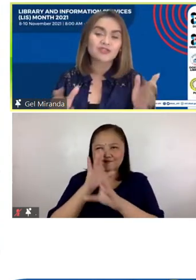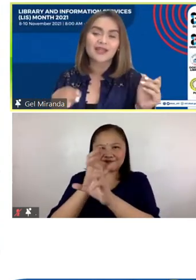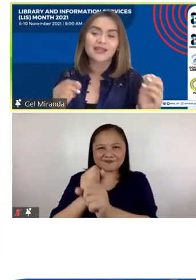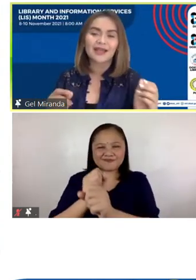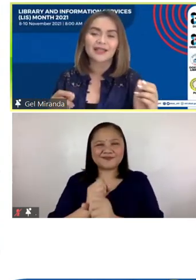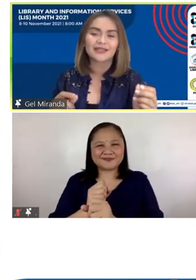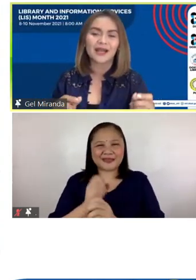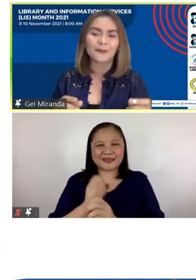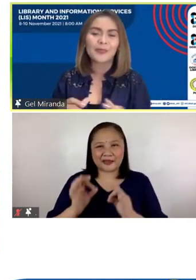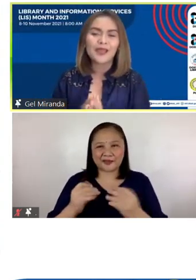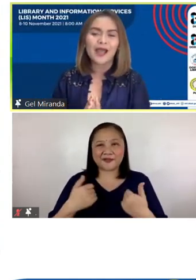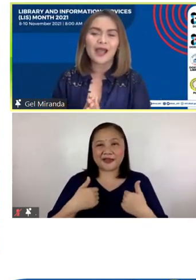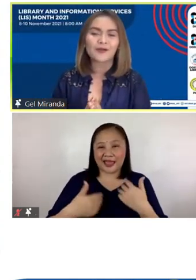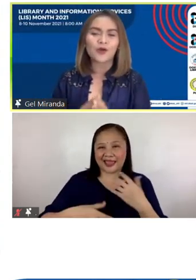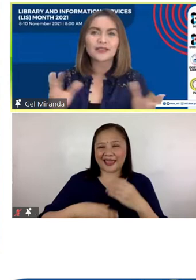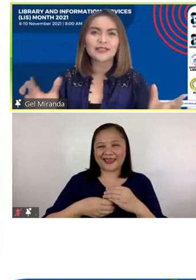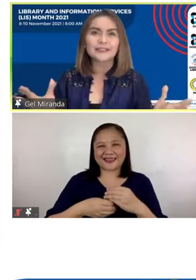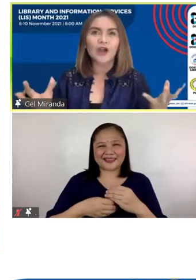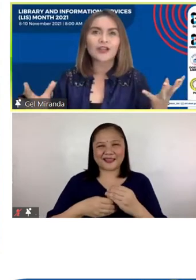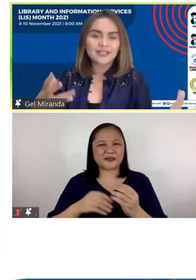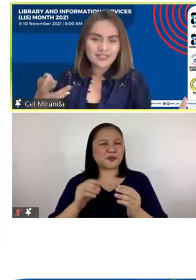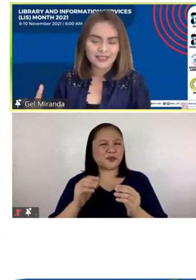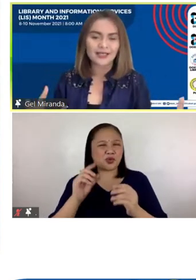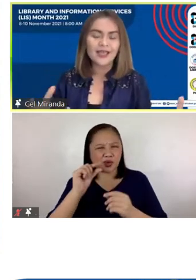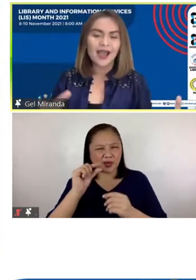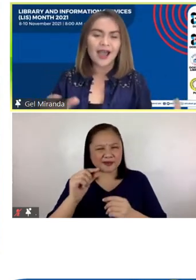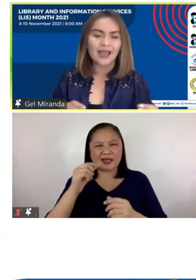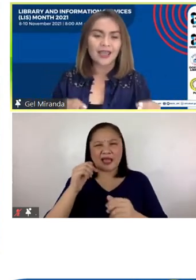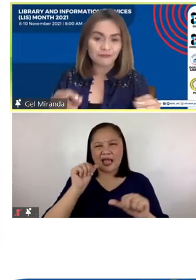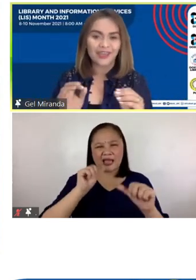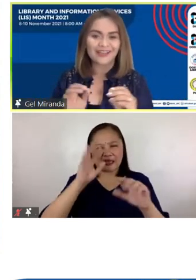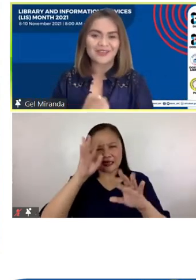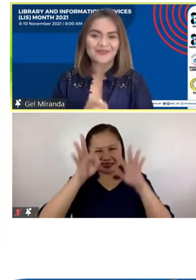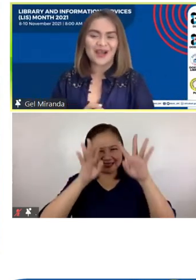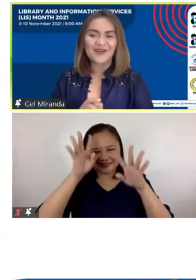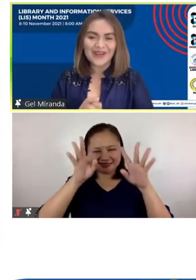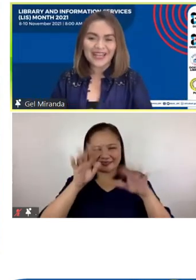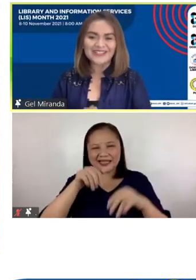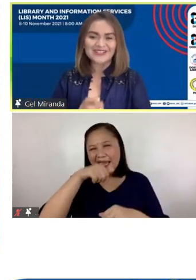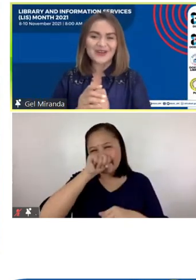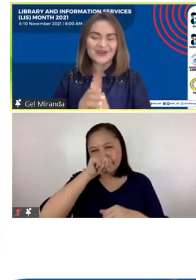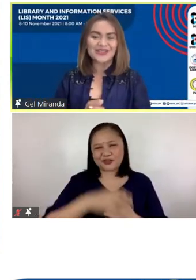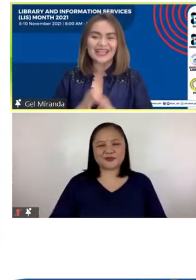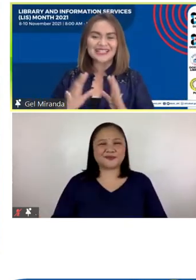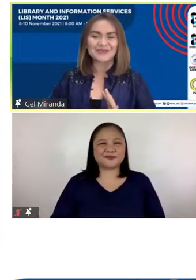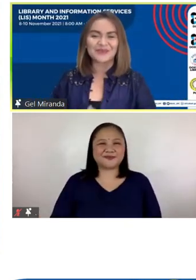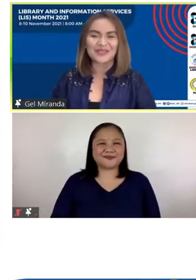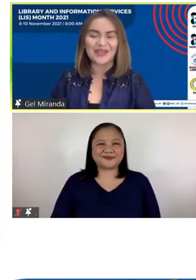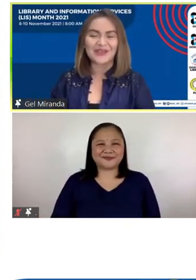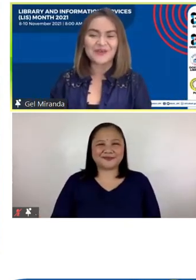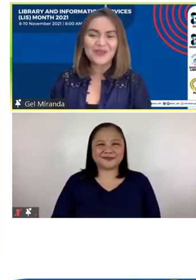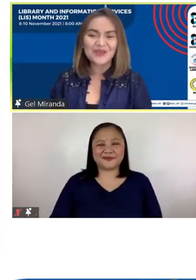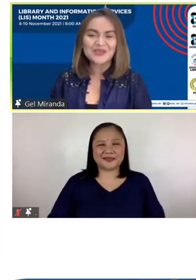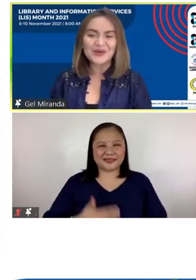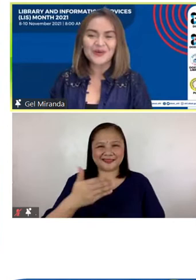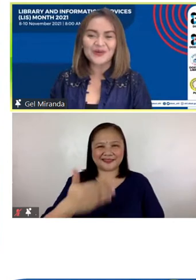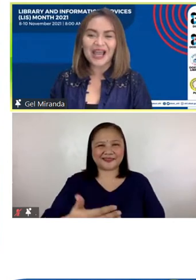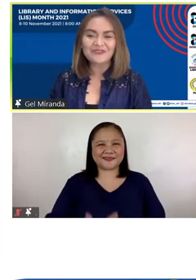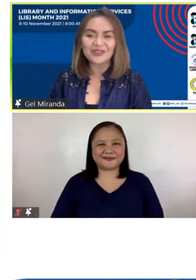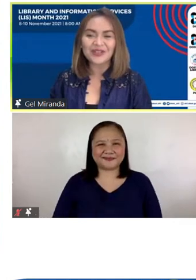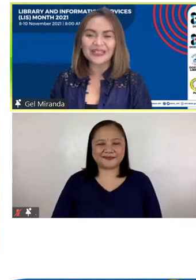kung medyo lalagyan natin ng konting artistic effect, di ba? Alright, so next na po tayo.